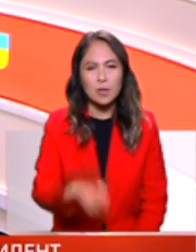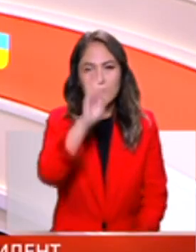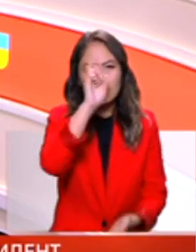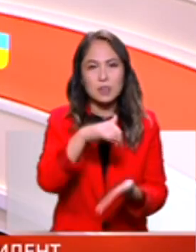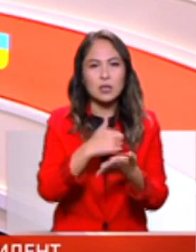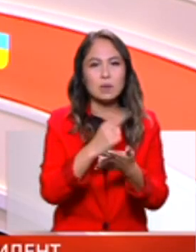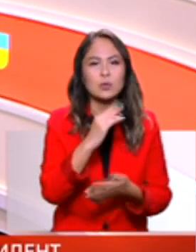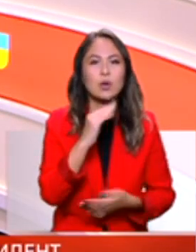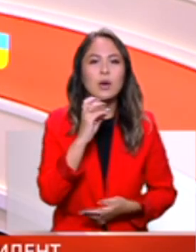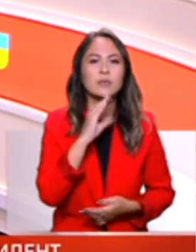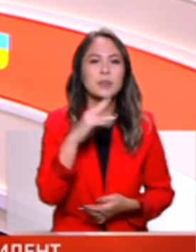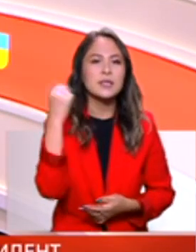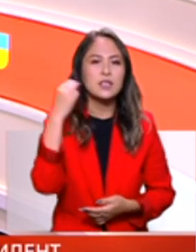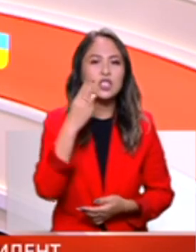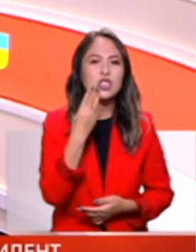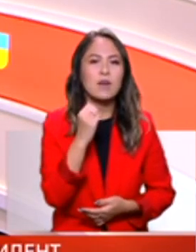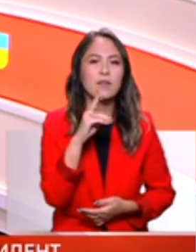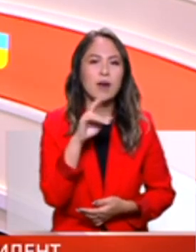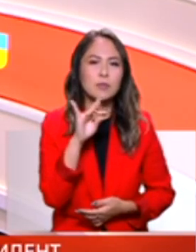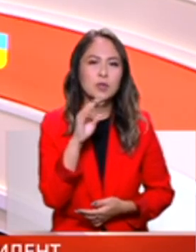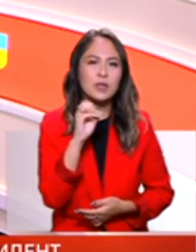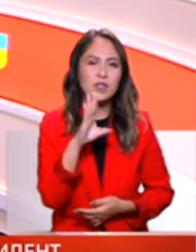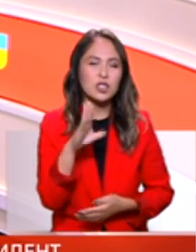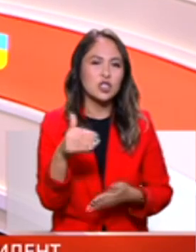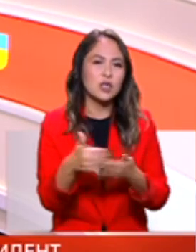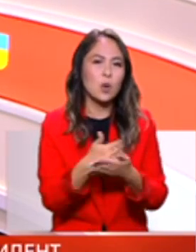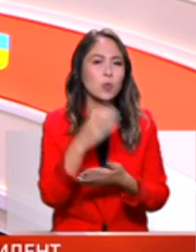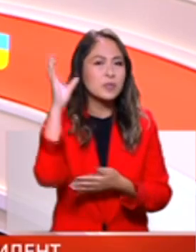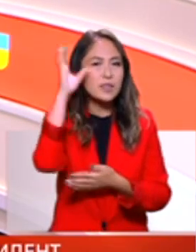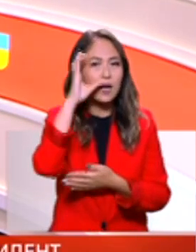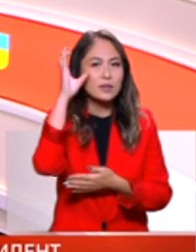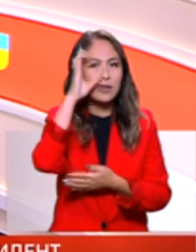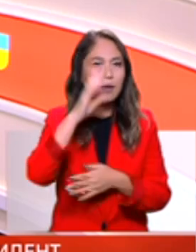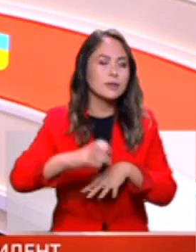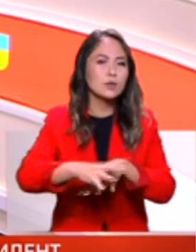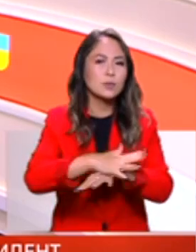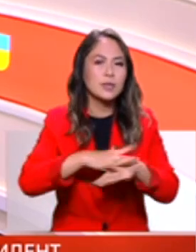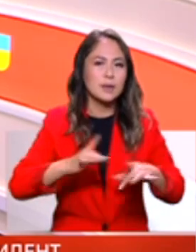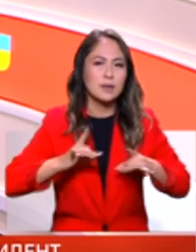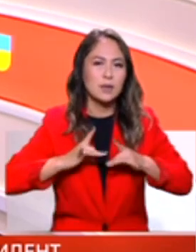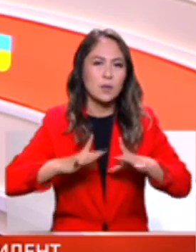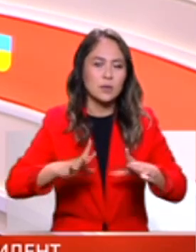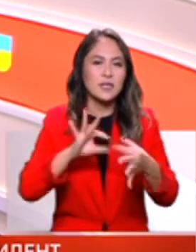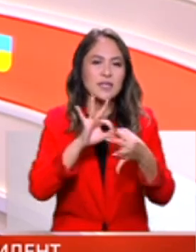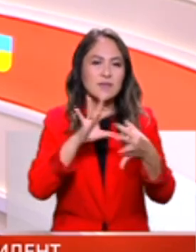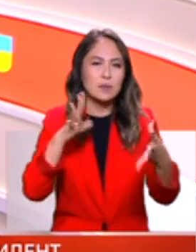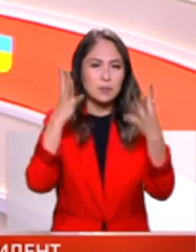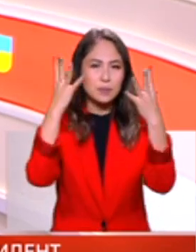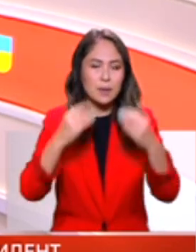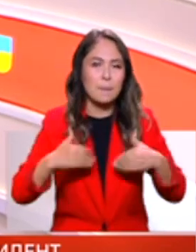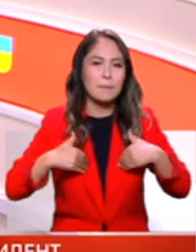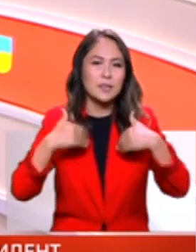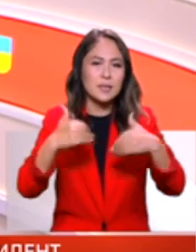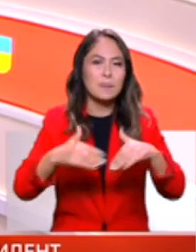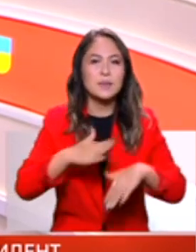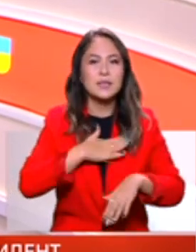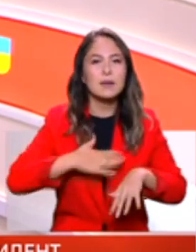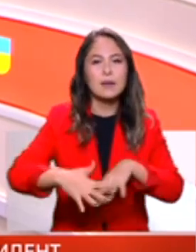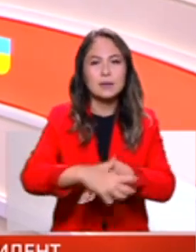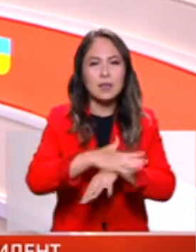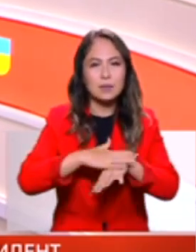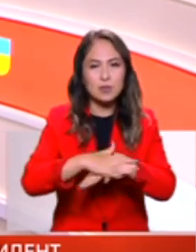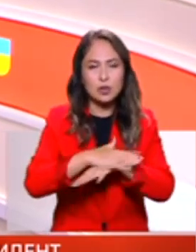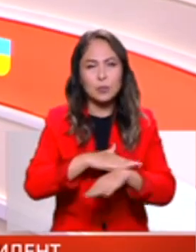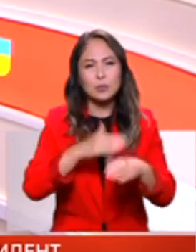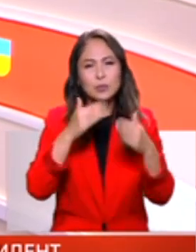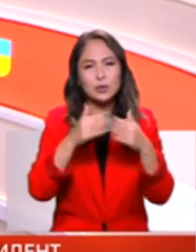Мемлекет басшысы Қасым Жомарт Тоқаев, президент Шавкат Мирзиёевті және Өзбекстан халқын ұлттық мерекесі тәуелсіздік күнімен құттықтады. Біздің